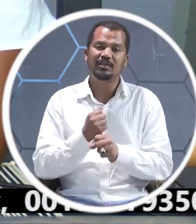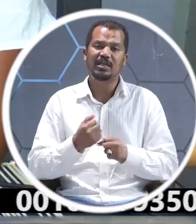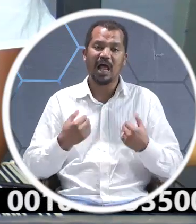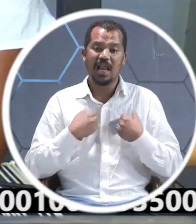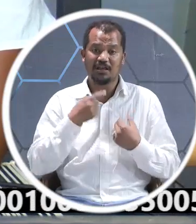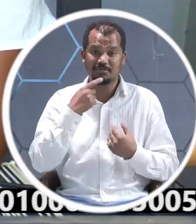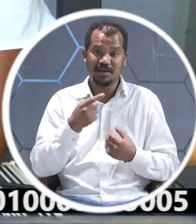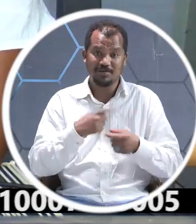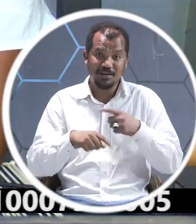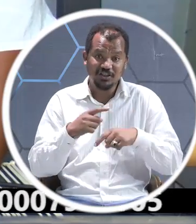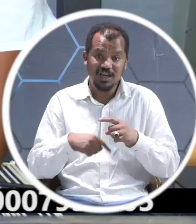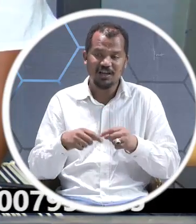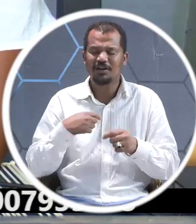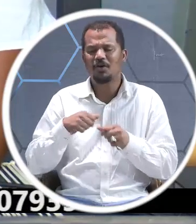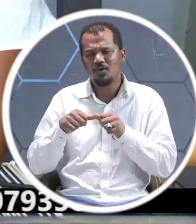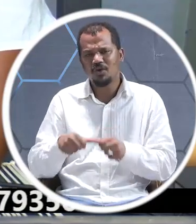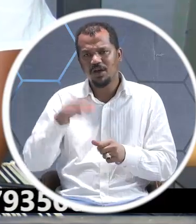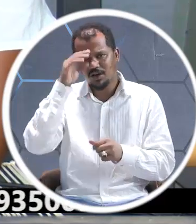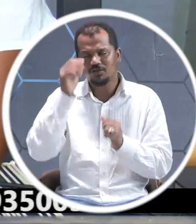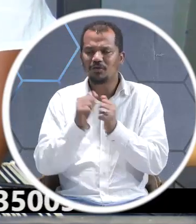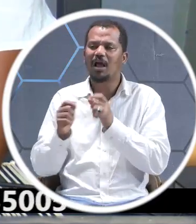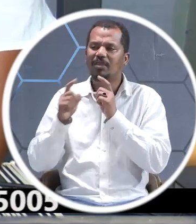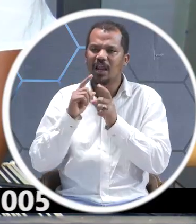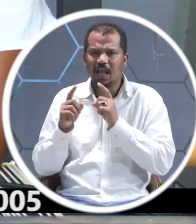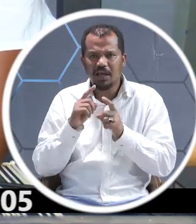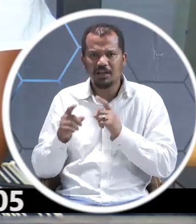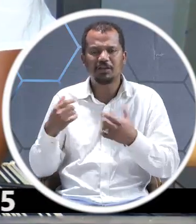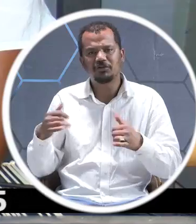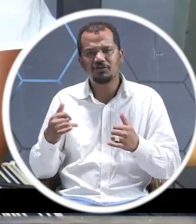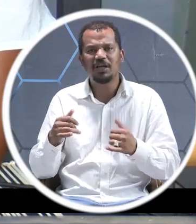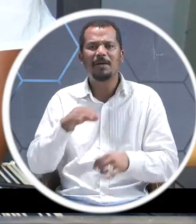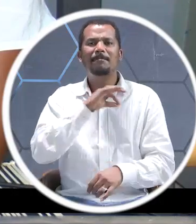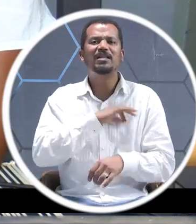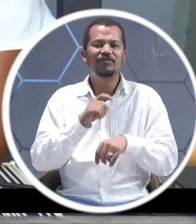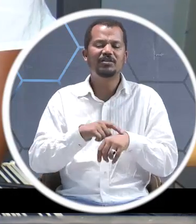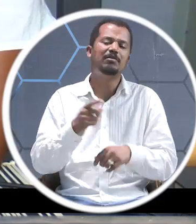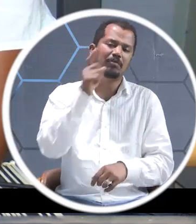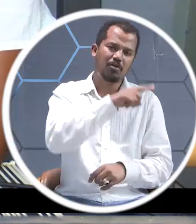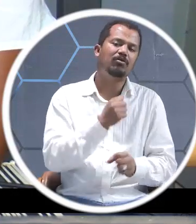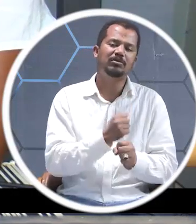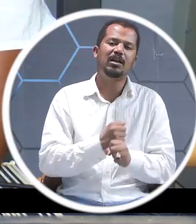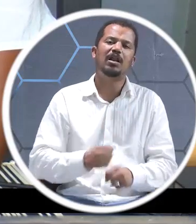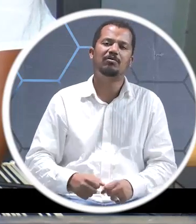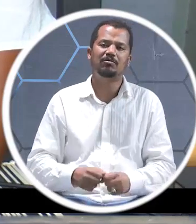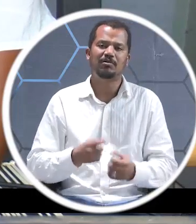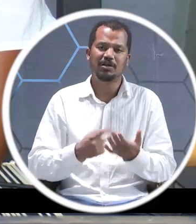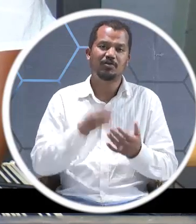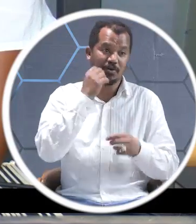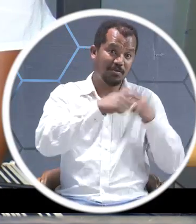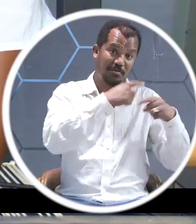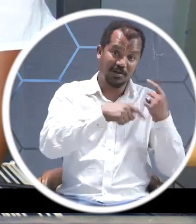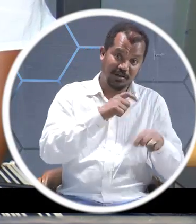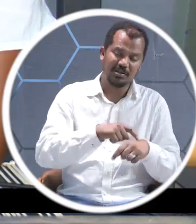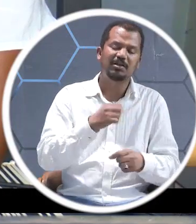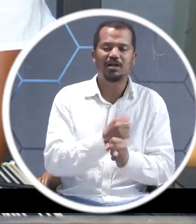ስራ አለ ብየ መጥቼ እዚህ ውየ ከሰው ጋር ተነጋግሬ ሄዳለሁ በትርፍ ጊዜ ደግሞ ያኛውን ሰራለሁ ከዚህ